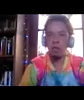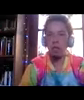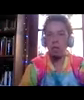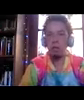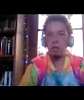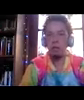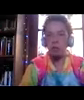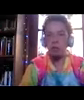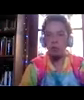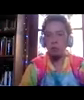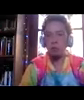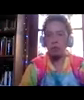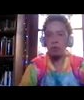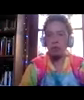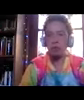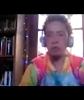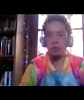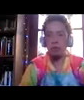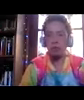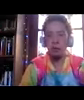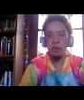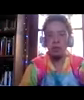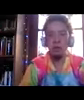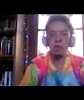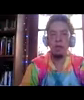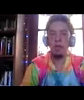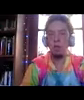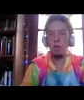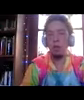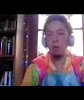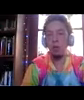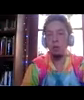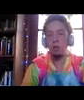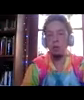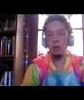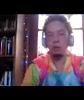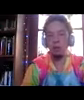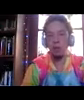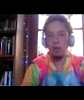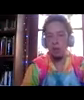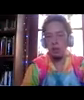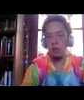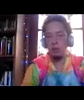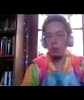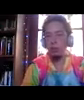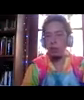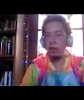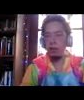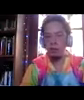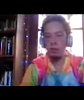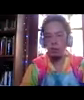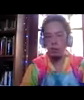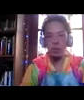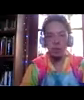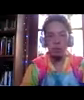de politique pour accompagner ce processus avec d'autres organisations de tout le pays. On a